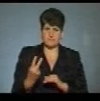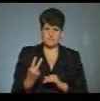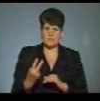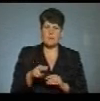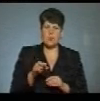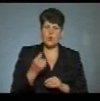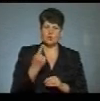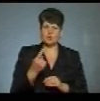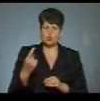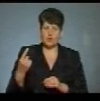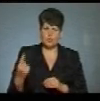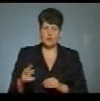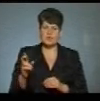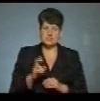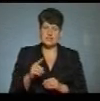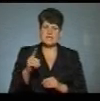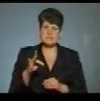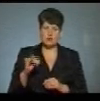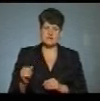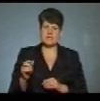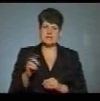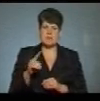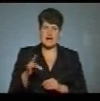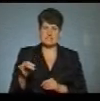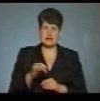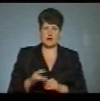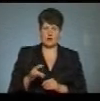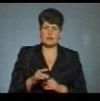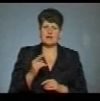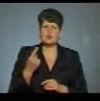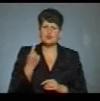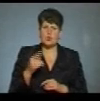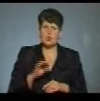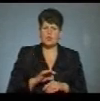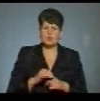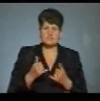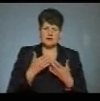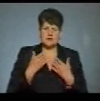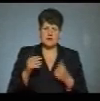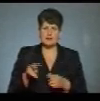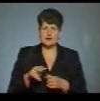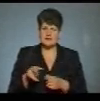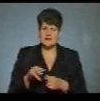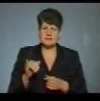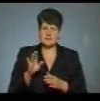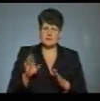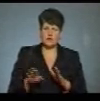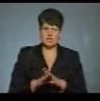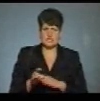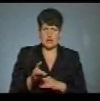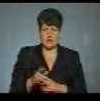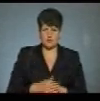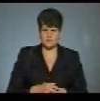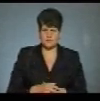одному хворому в Бережанському, Зборівському та Збаразькому районах. Жодного хворого наразі немає в Лановецькому та Підволочиському